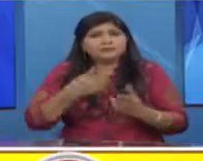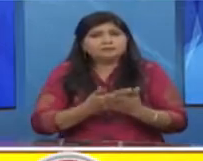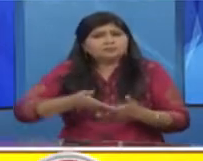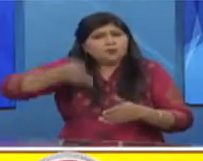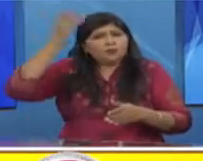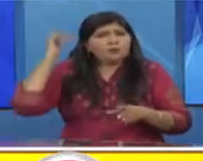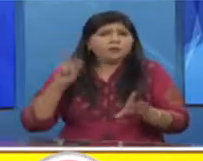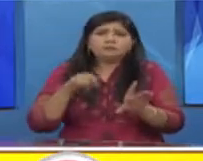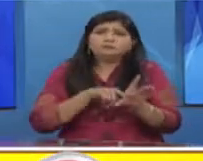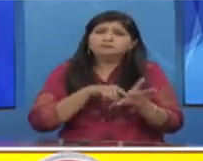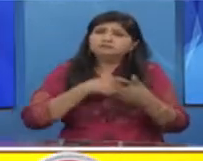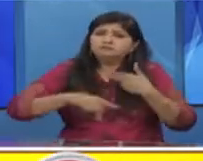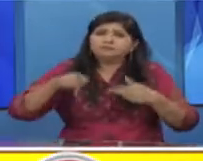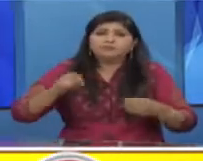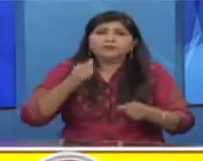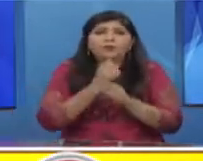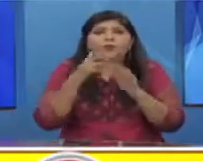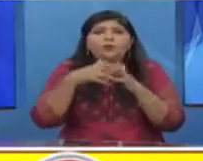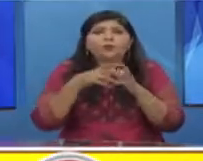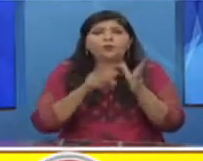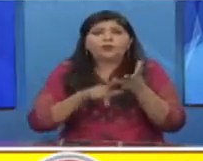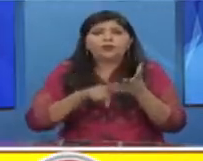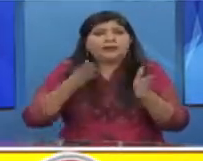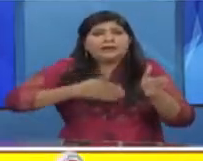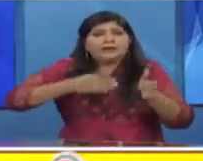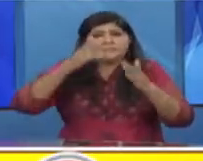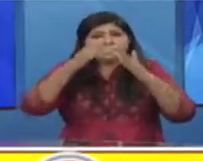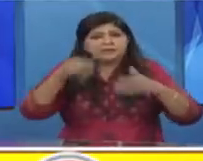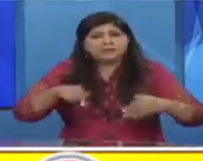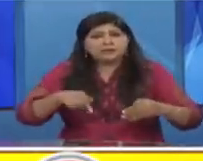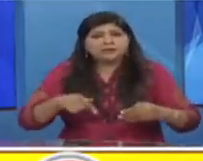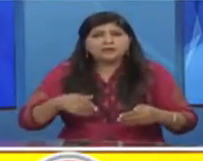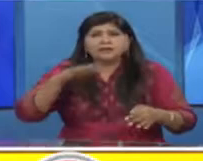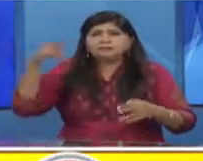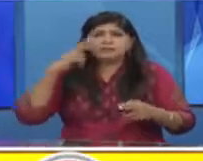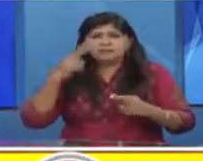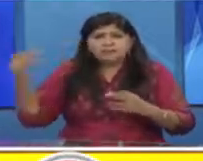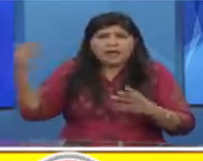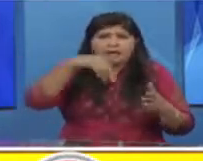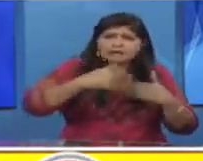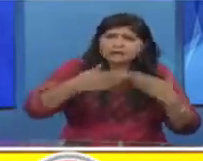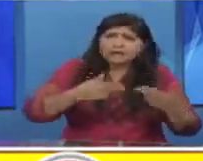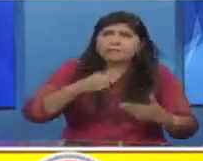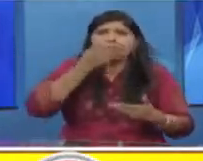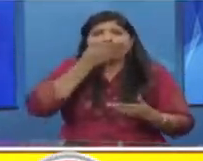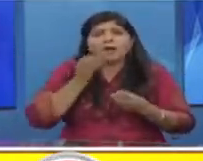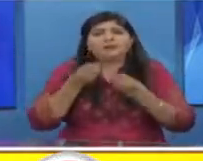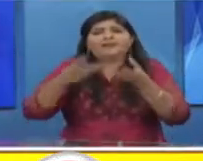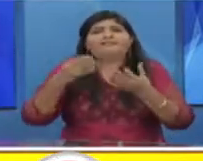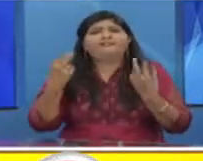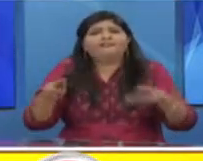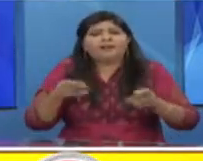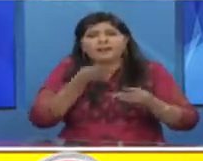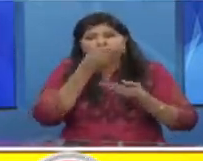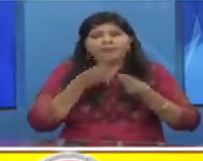वर्षों से ग्वालियर रेलवे स्टेशन पर यात्रियों को मुफ्त में पानी पिलाती है। मेघा जी इस